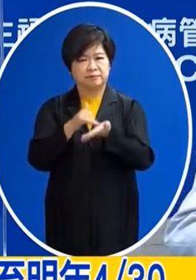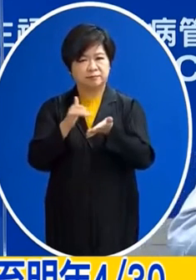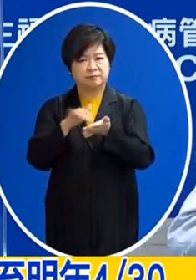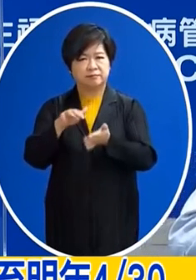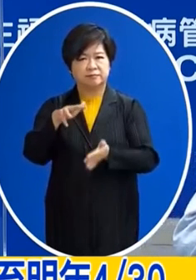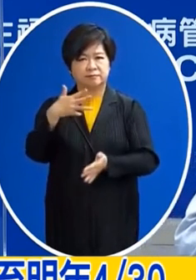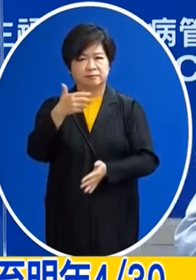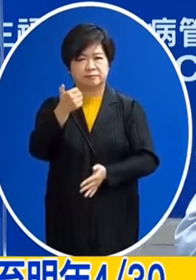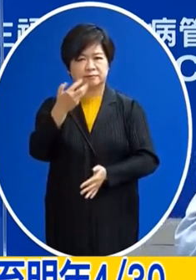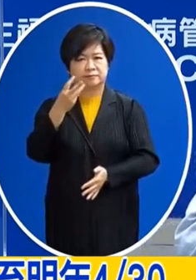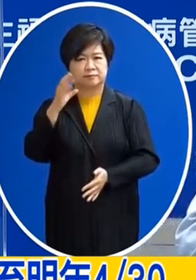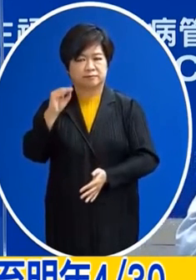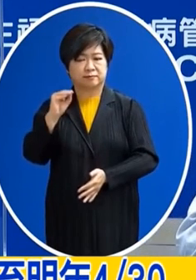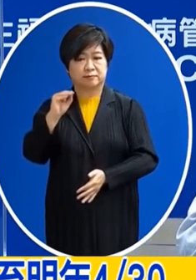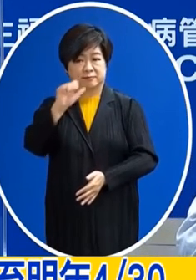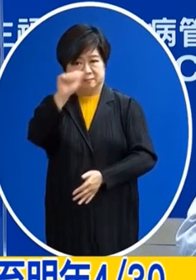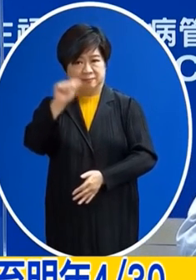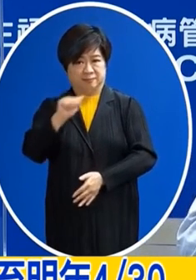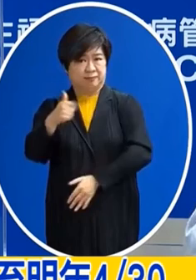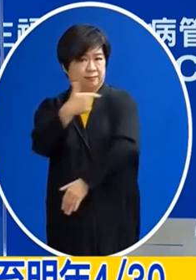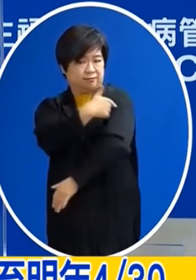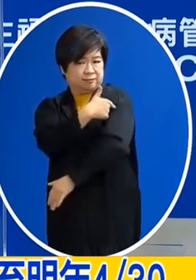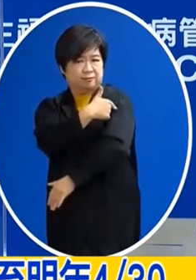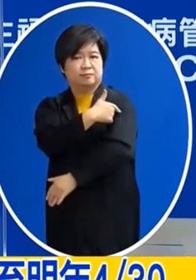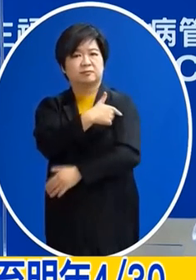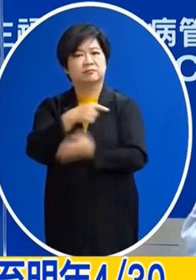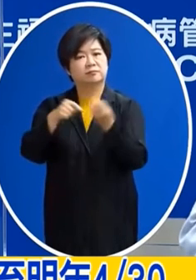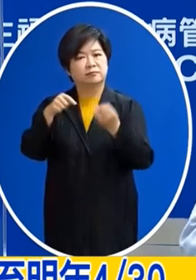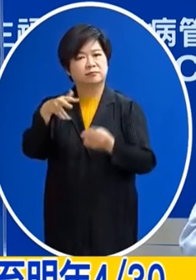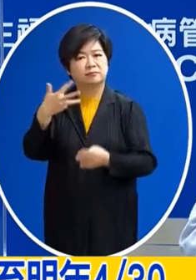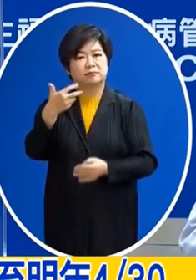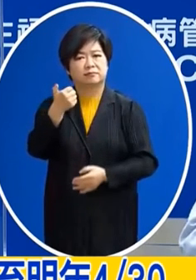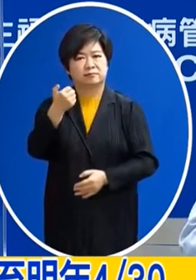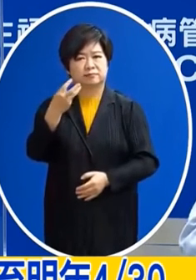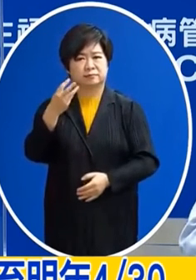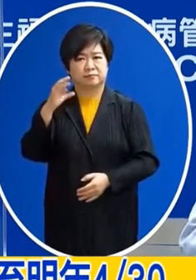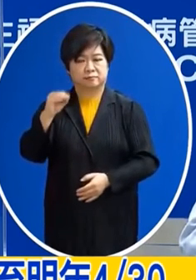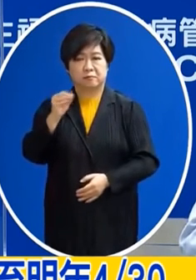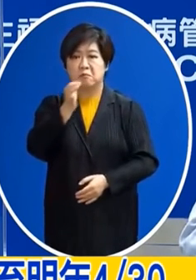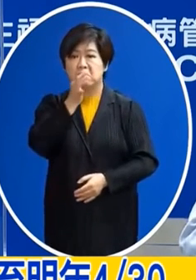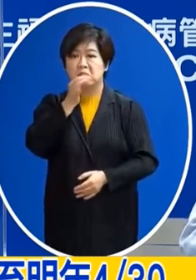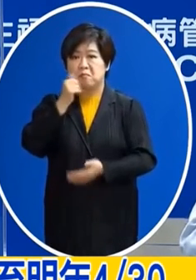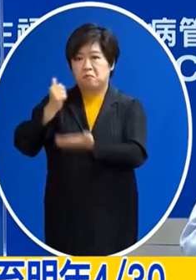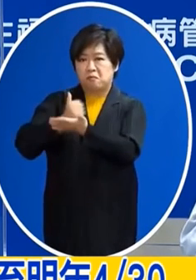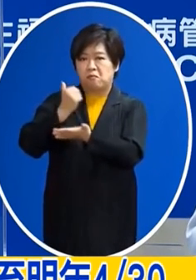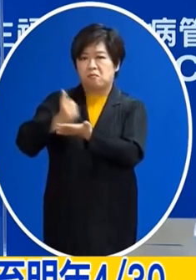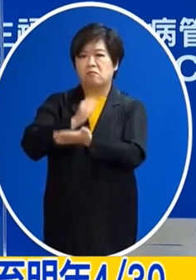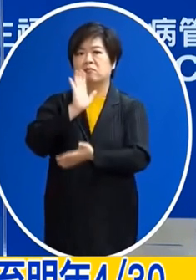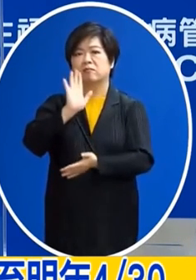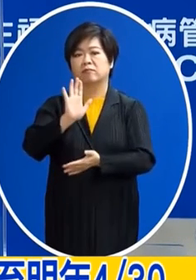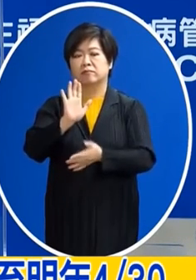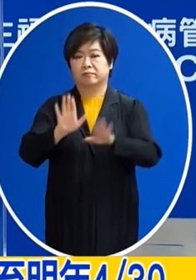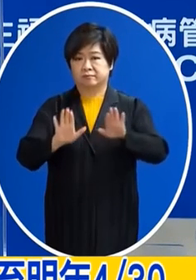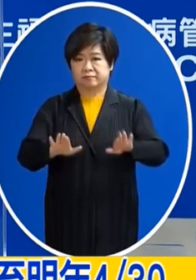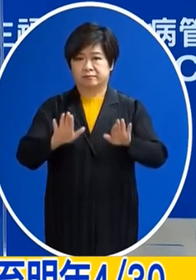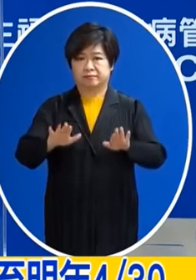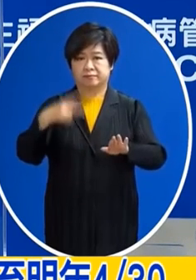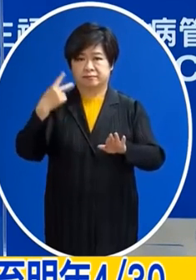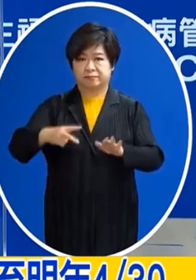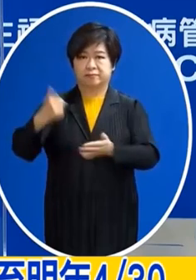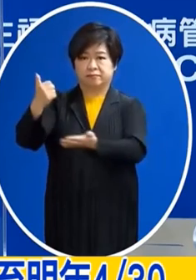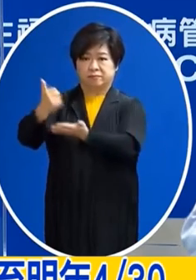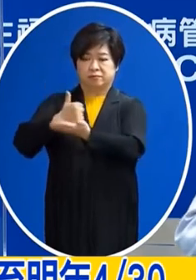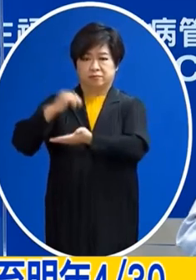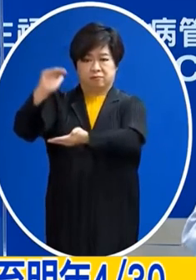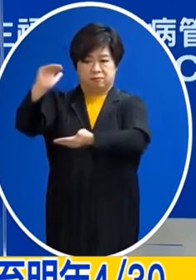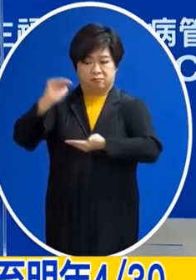这个853万剂的，就 AD 疫苗就是已超过853万剂的到货。那今天这一批